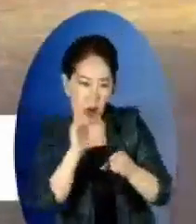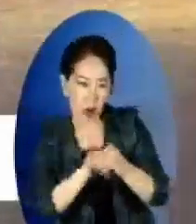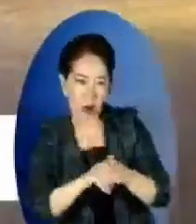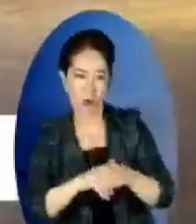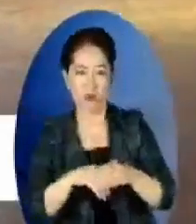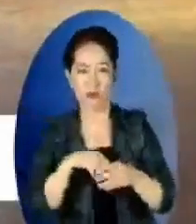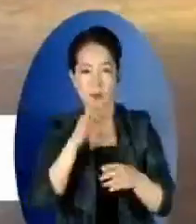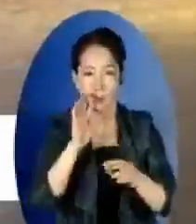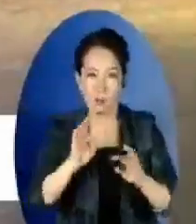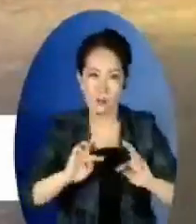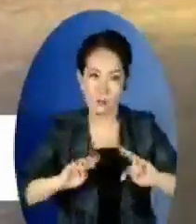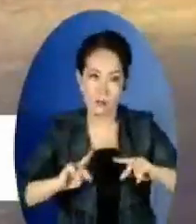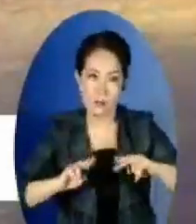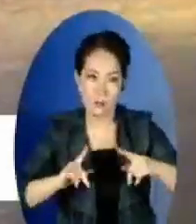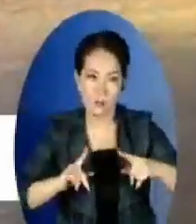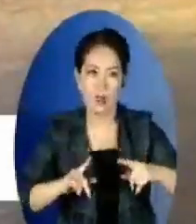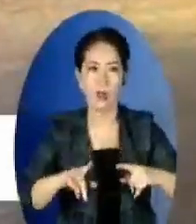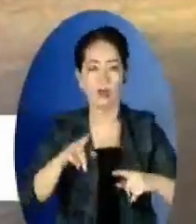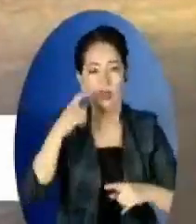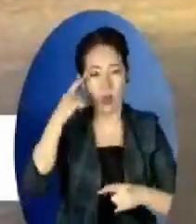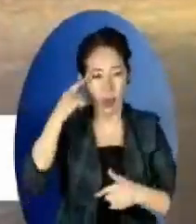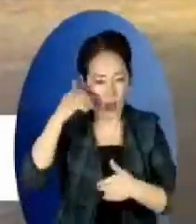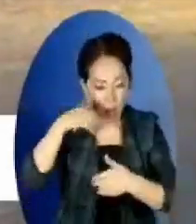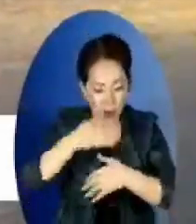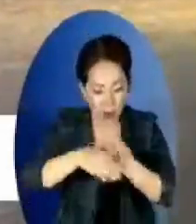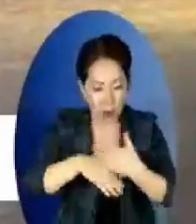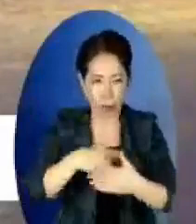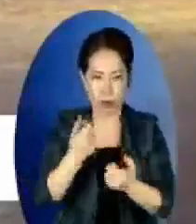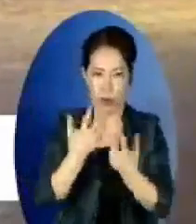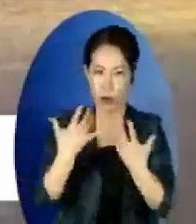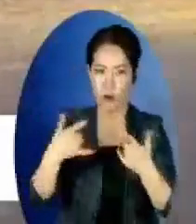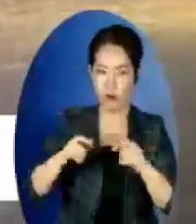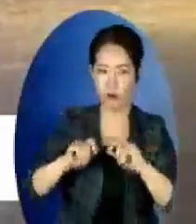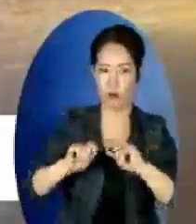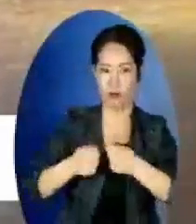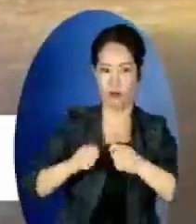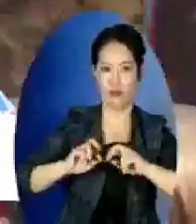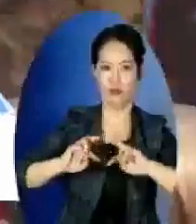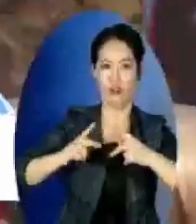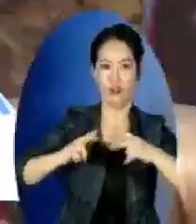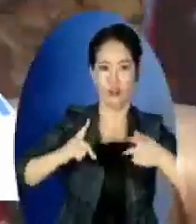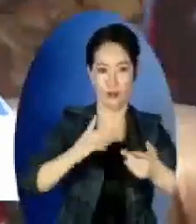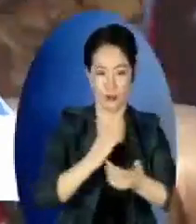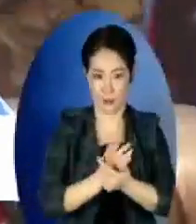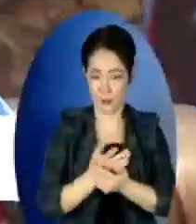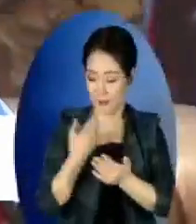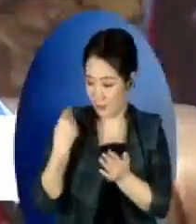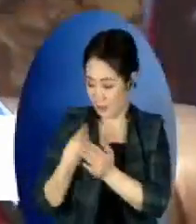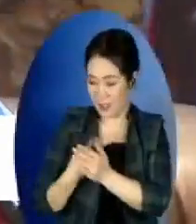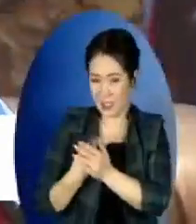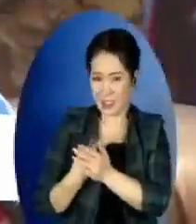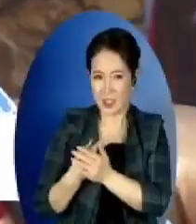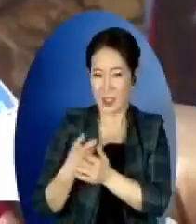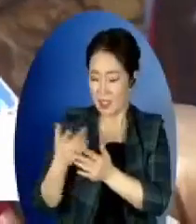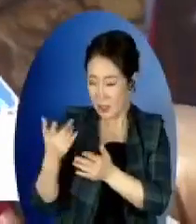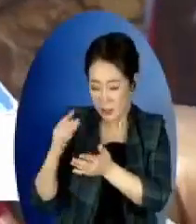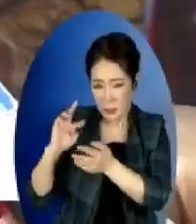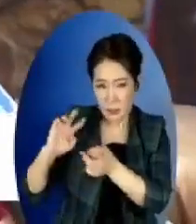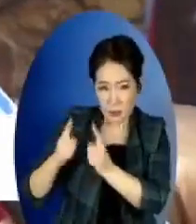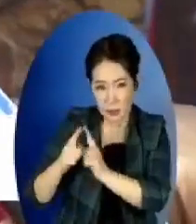гэж ингэж оролдоод тэгсээр одоо үдийн маш гол юм эвдчихлээ шүү дээ. А тэгэхэд яг энэ үндэсний уламжлалт